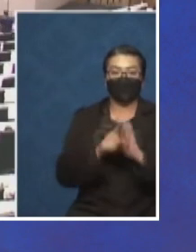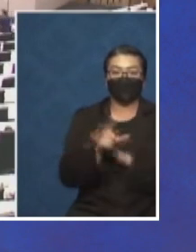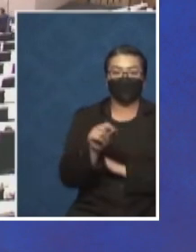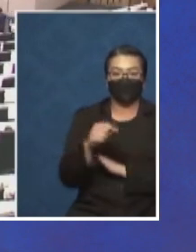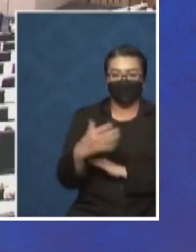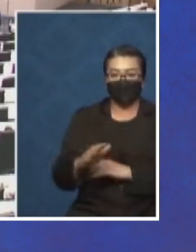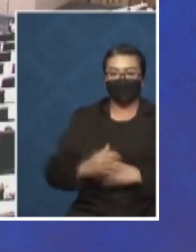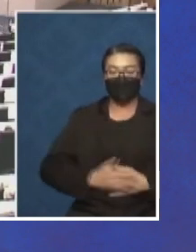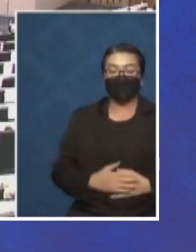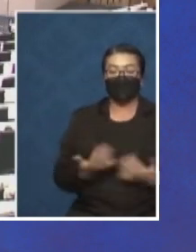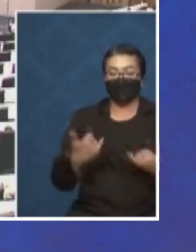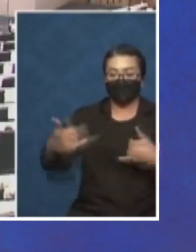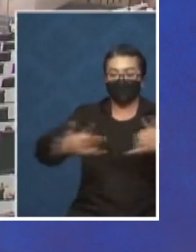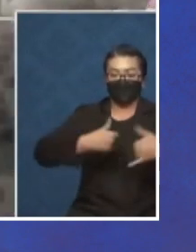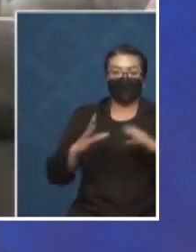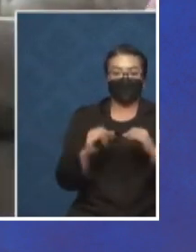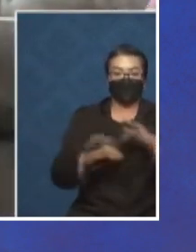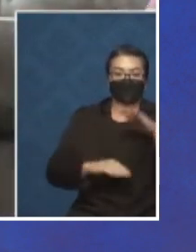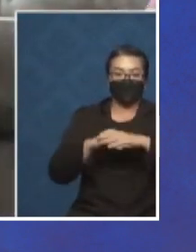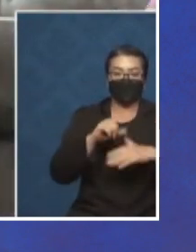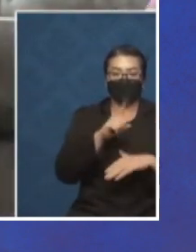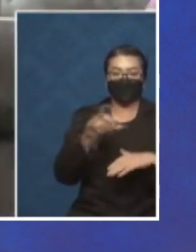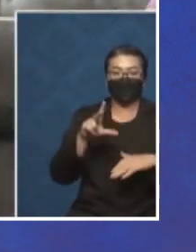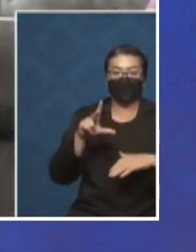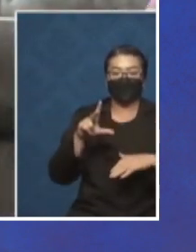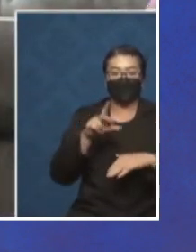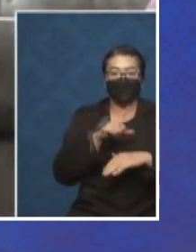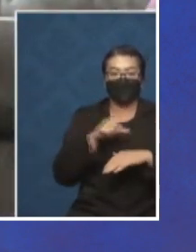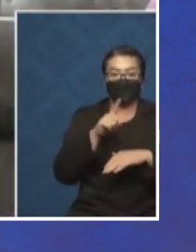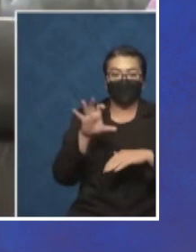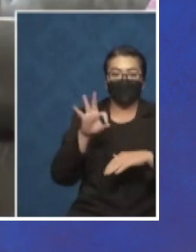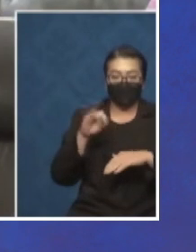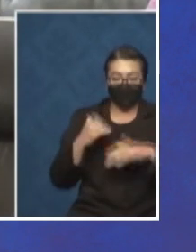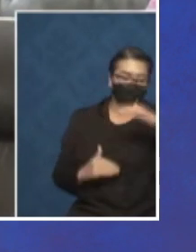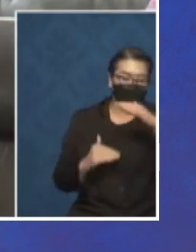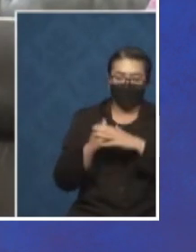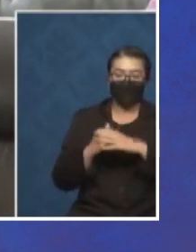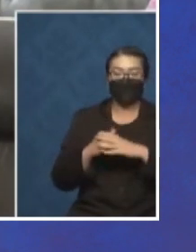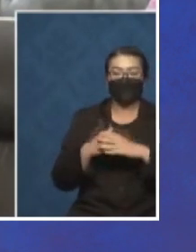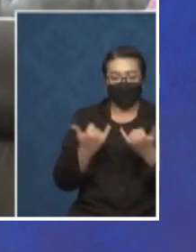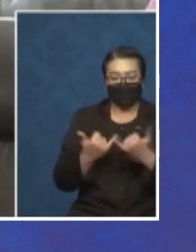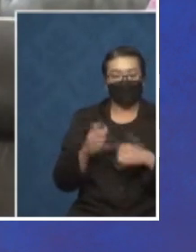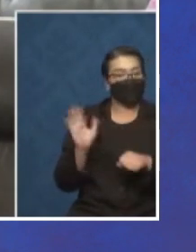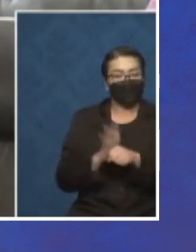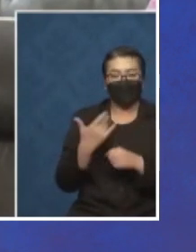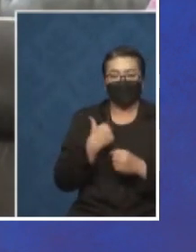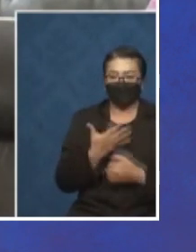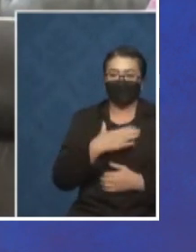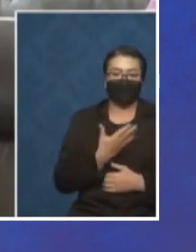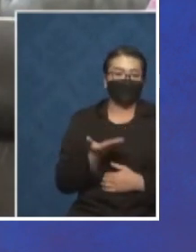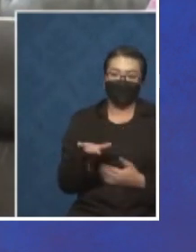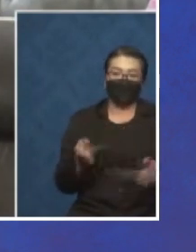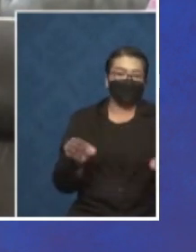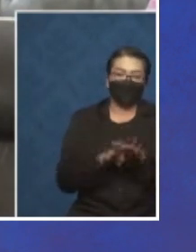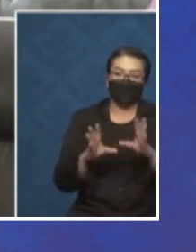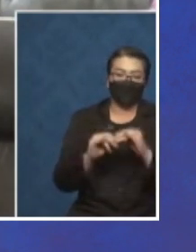พรรคเล่นเกมการเมืองชิงมวลชนซึ่งกันและกันเช่นเดียวกัน มาดูคะแนนดีกว่ามาดูตอนว่าสสไหนไม่แส